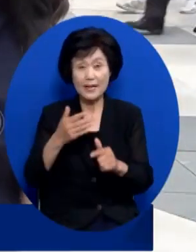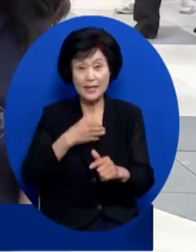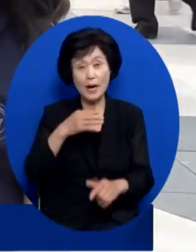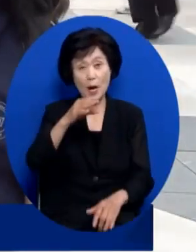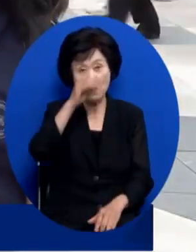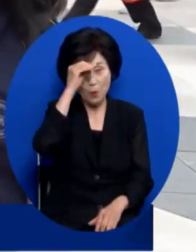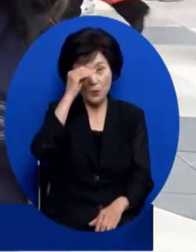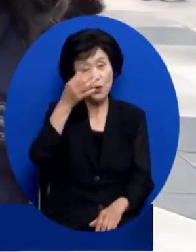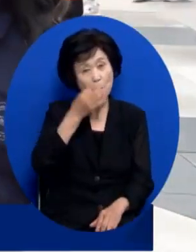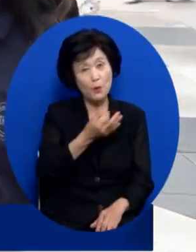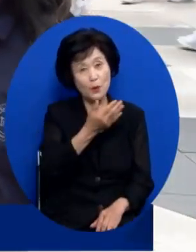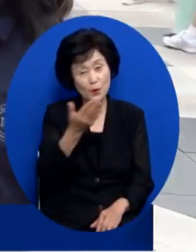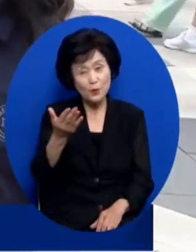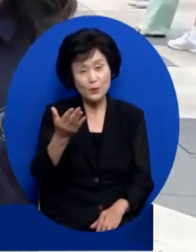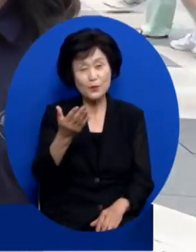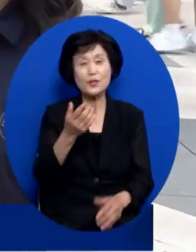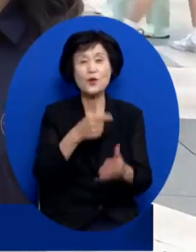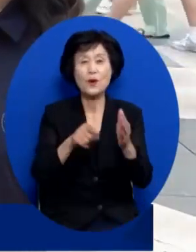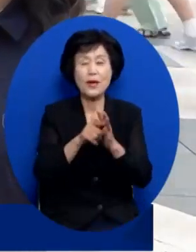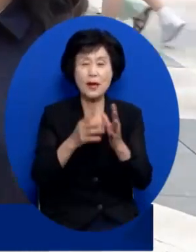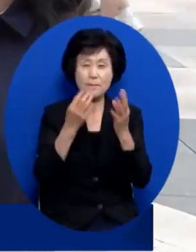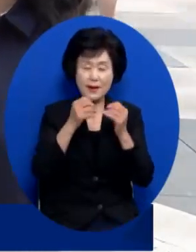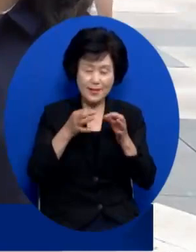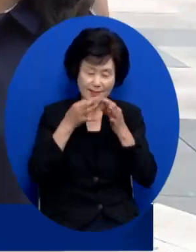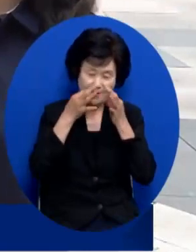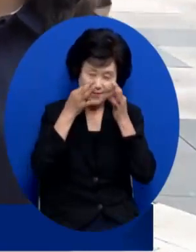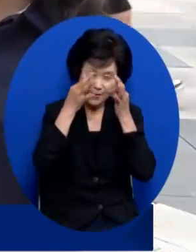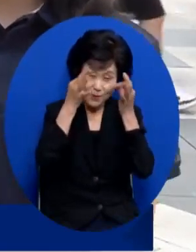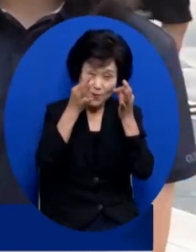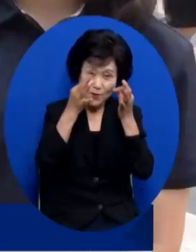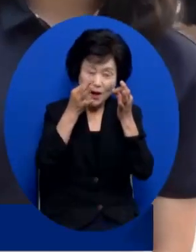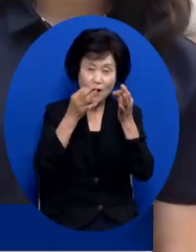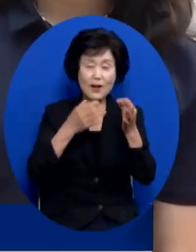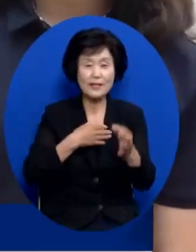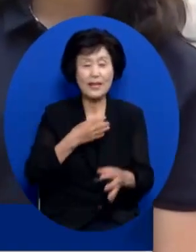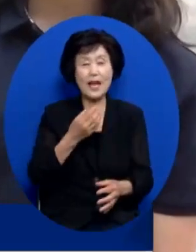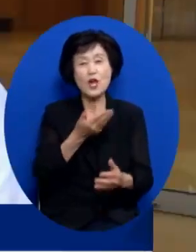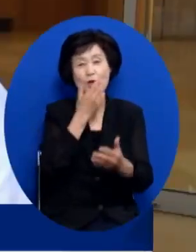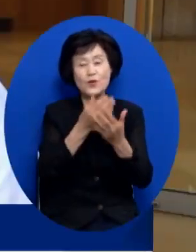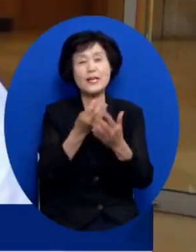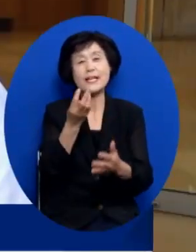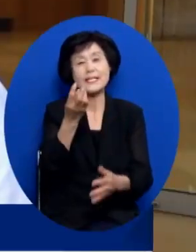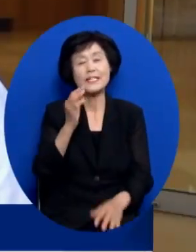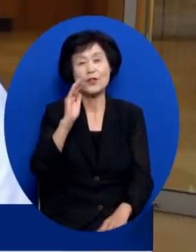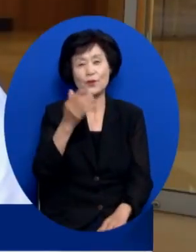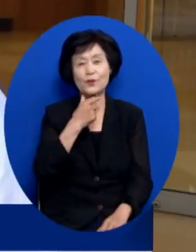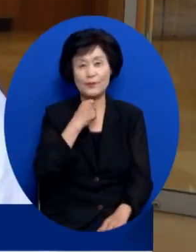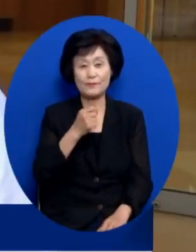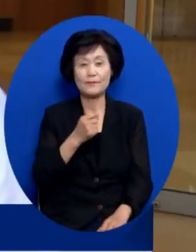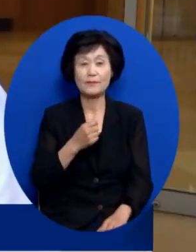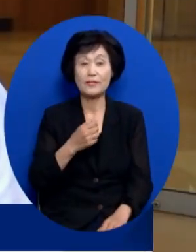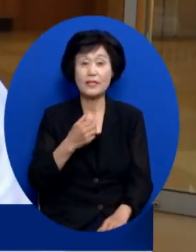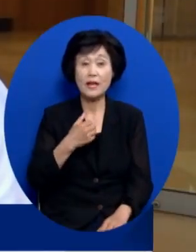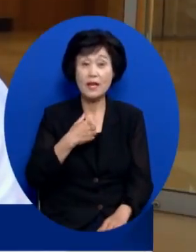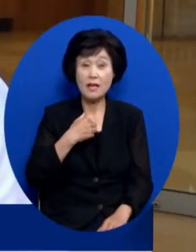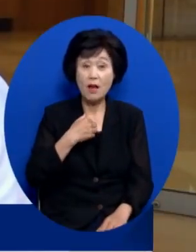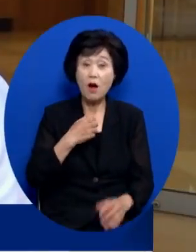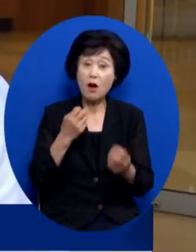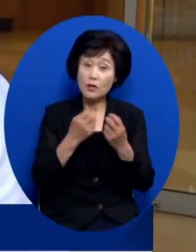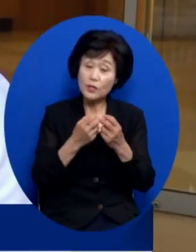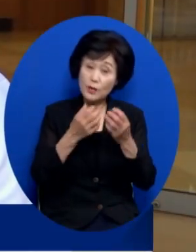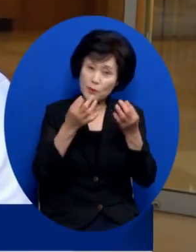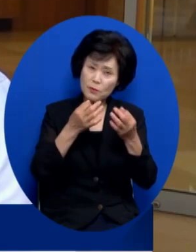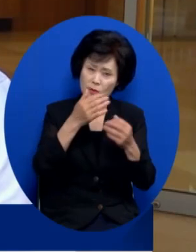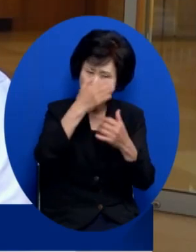되어서 많은 노력과 역할을 할 수 있는 좋은 씨앗이 되었으면 좋겠습니다. 저희가 어떻게 보면 다음 세대들인데 이